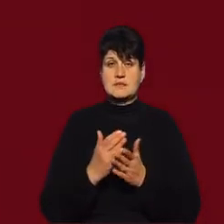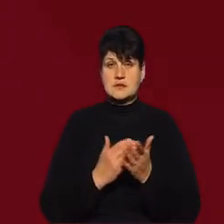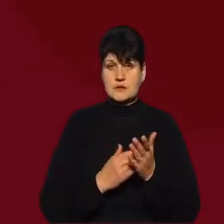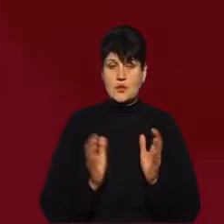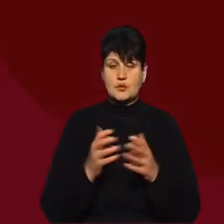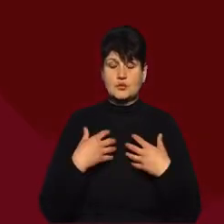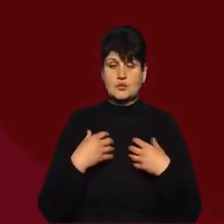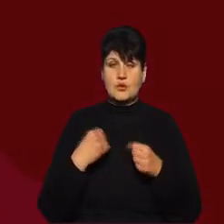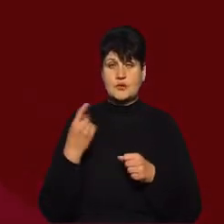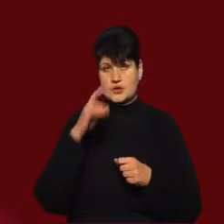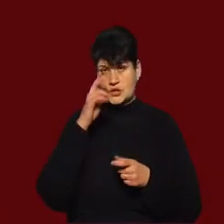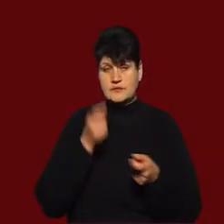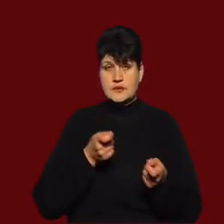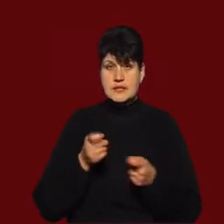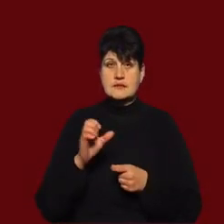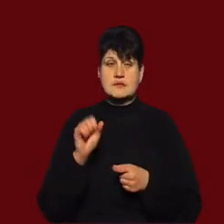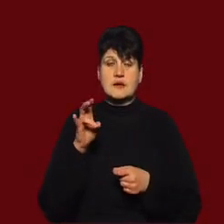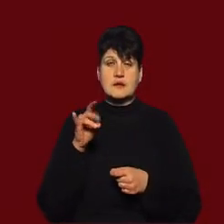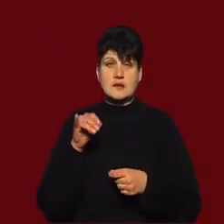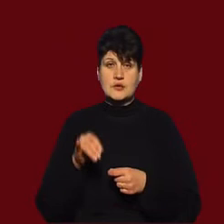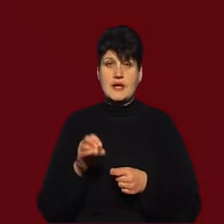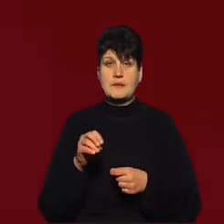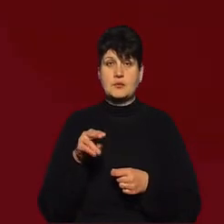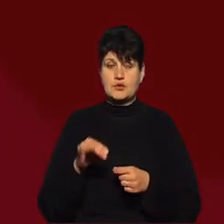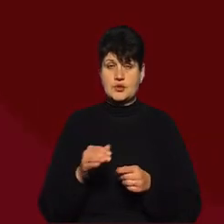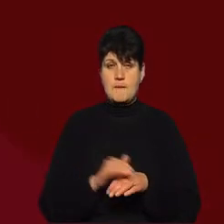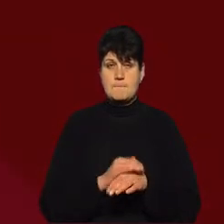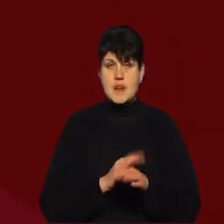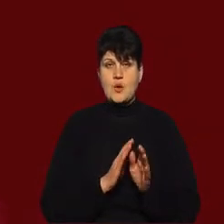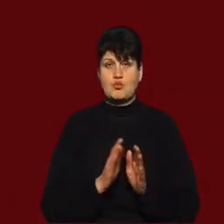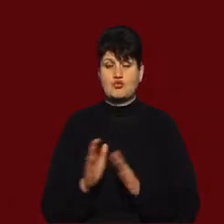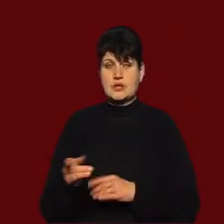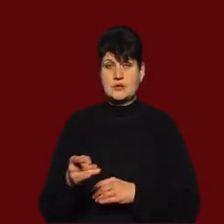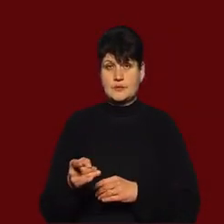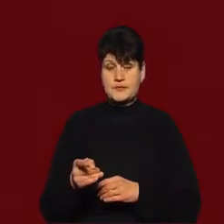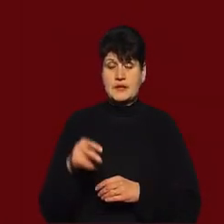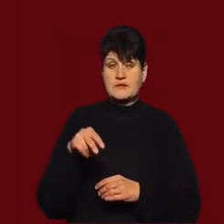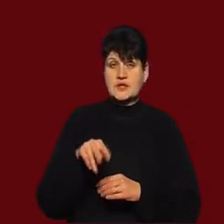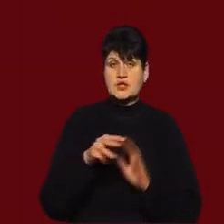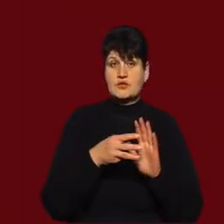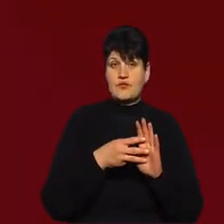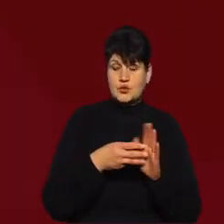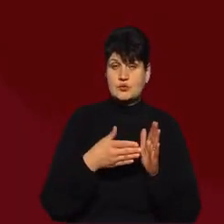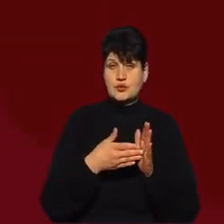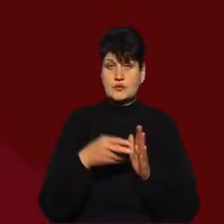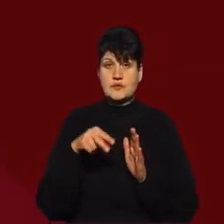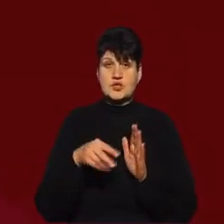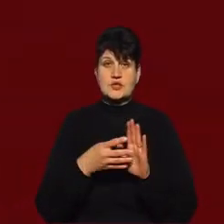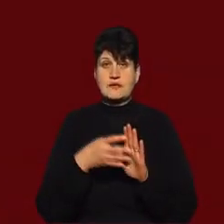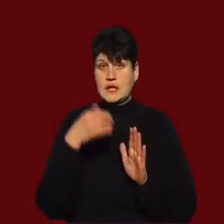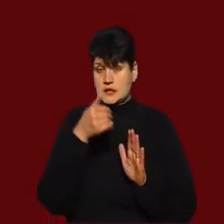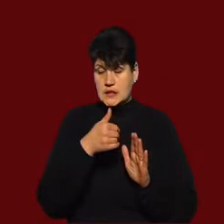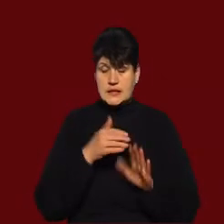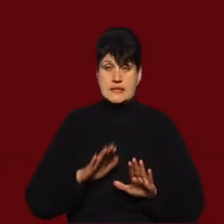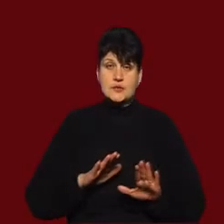та санітарно-епідеміологічного благополуччя Тернополя. З 2008 по 2009 рік – заступник головного лікаря